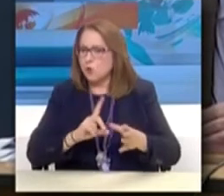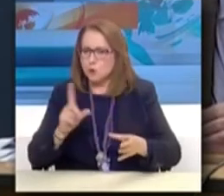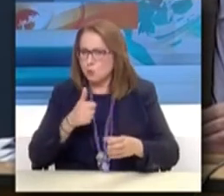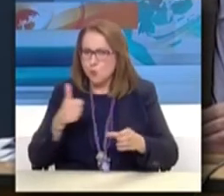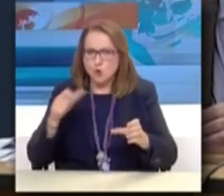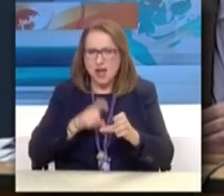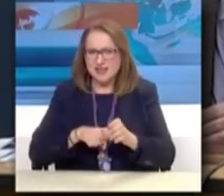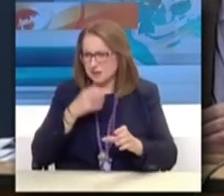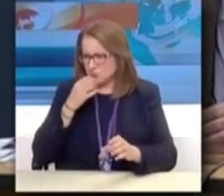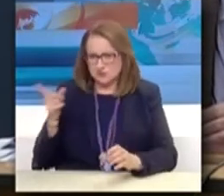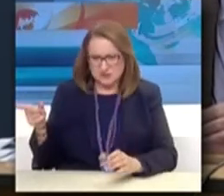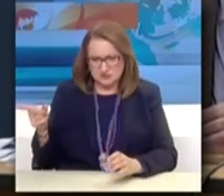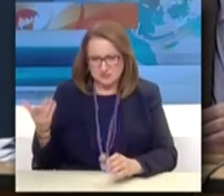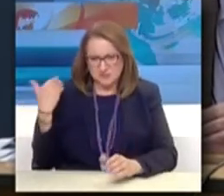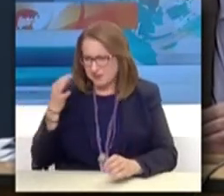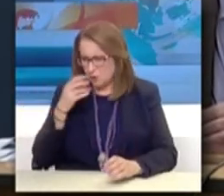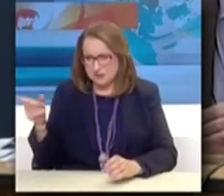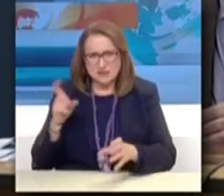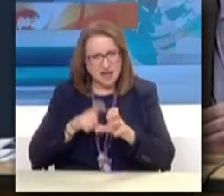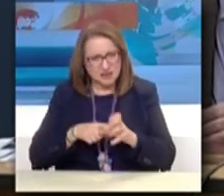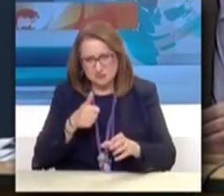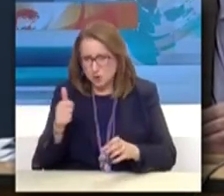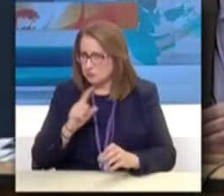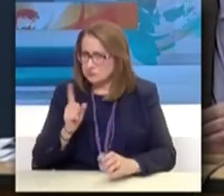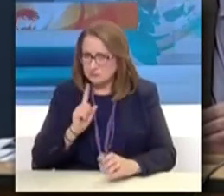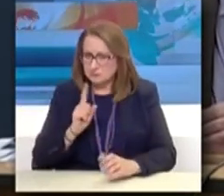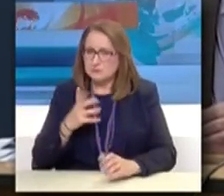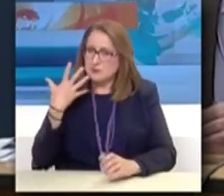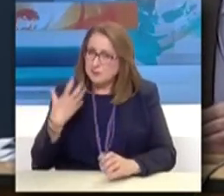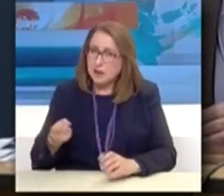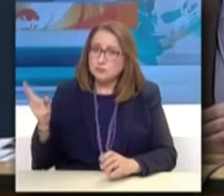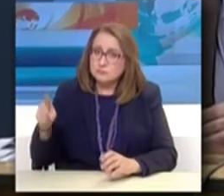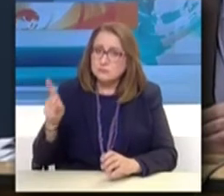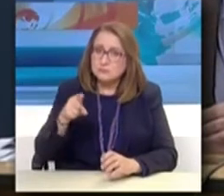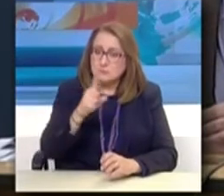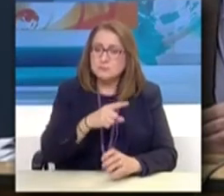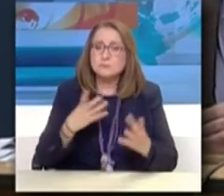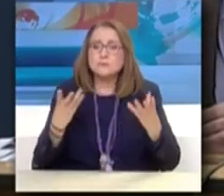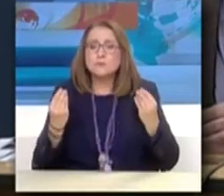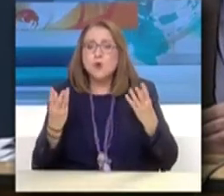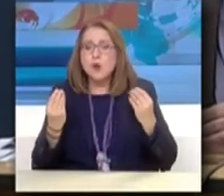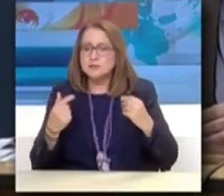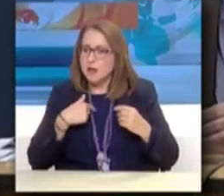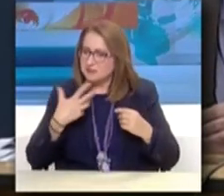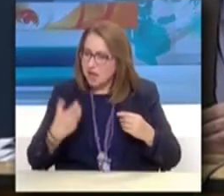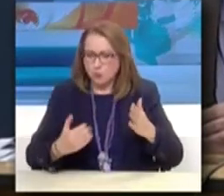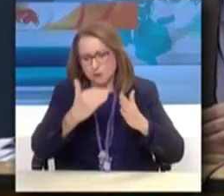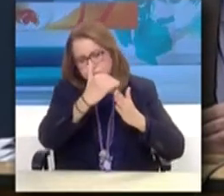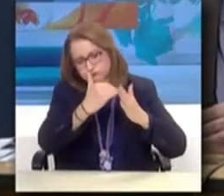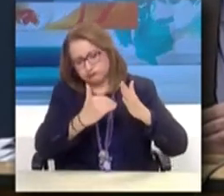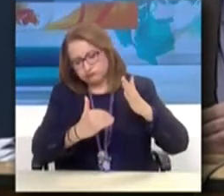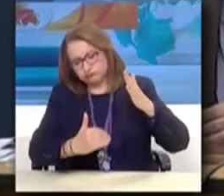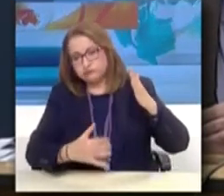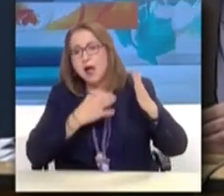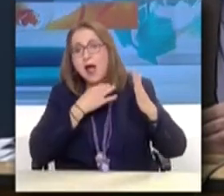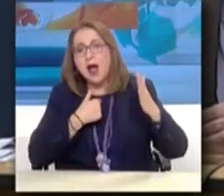που προαναφέρονται, που προαναφέρατε, και αυτή τη στιγμή έχουμε δώσει τη λίστα με τις ανάγκες μας και είμαστε σε